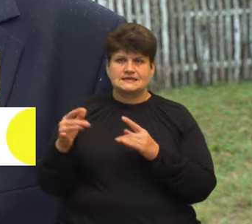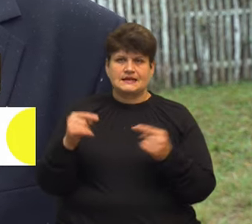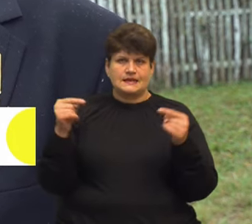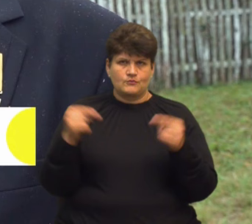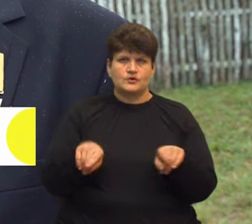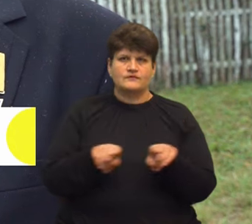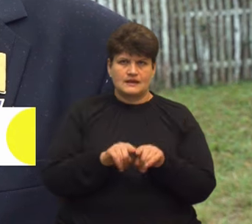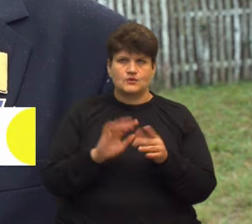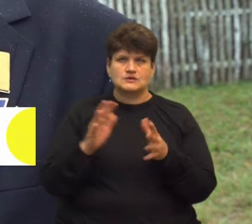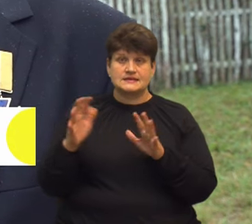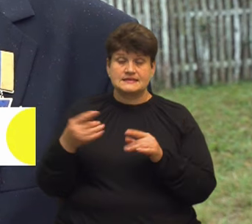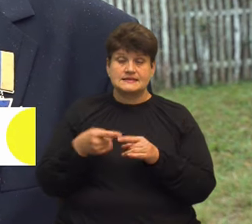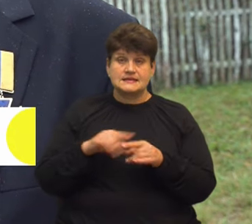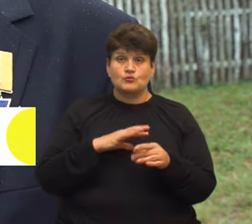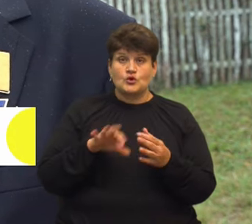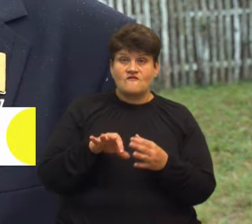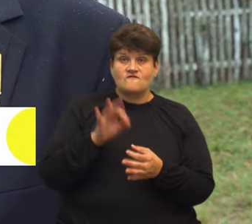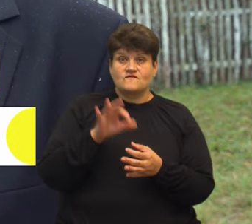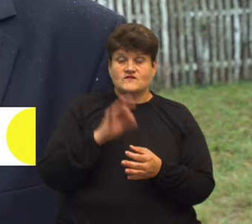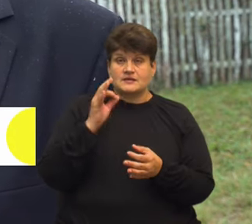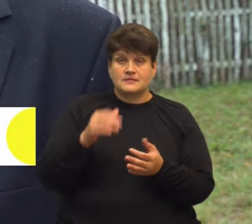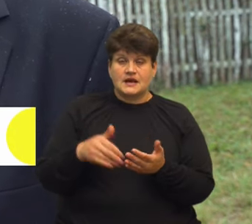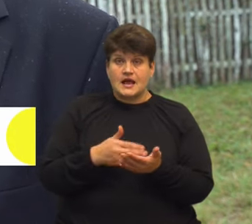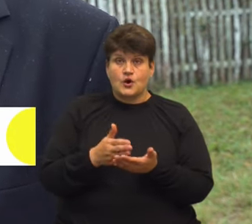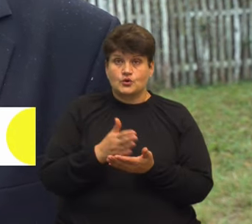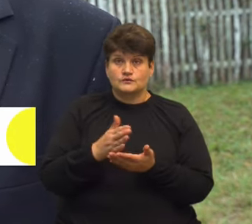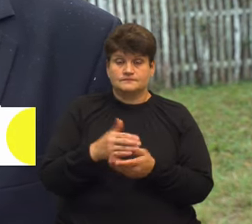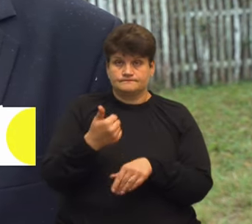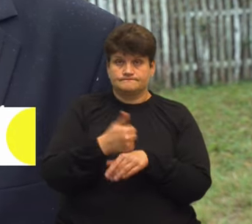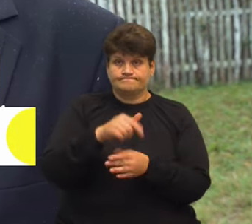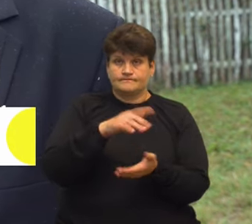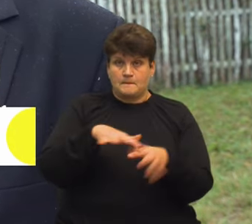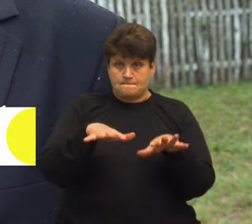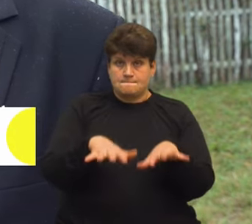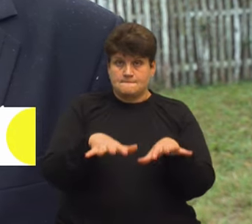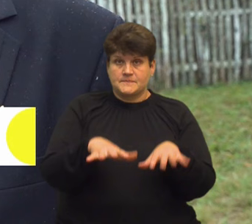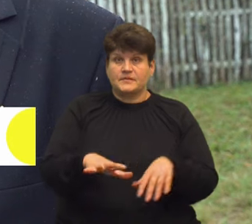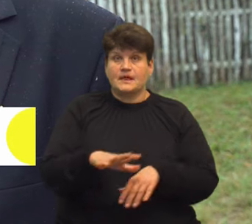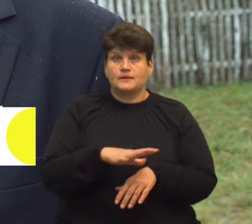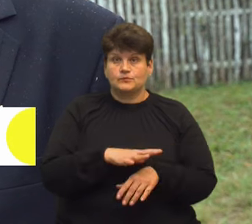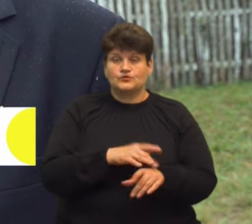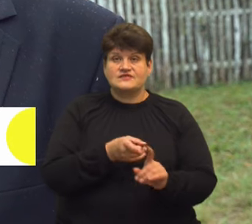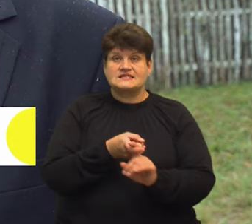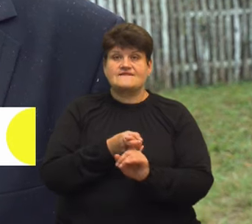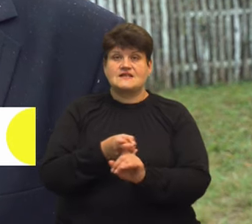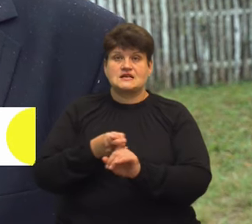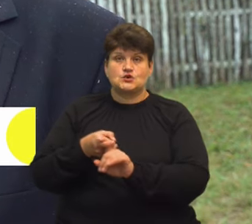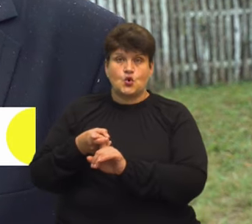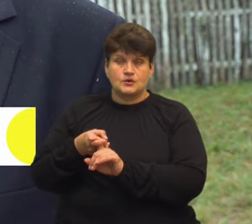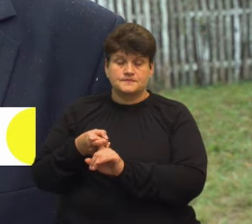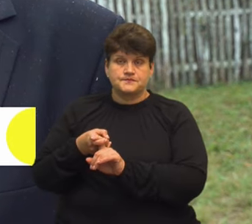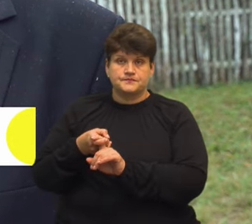ліси. Це було вибрано таке географічне і стратегічне місце, оскільки був зв'язок